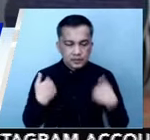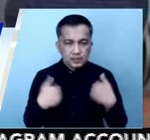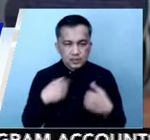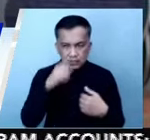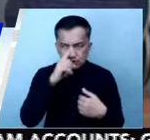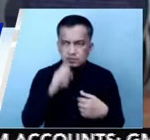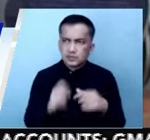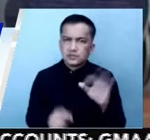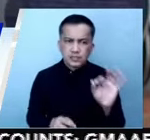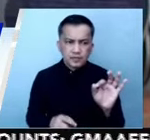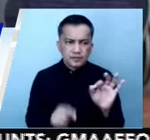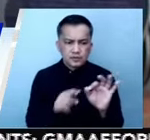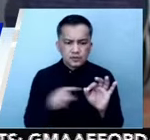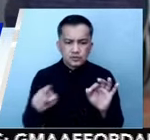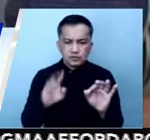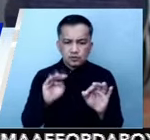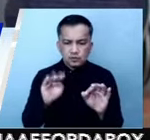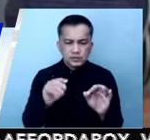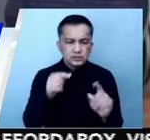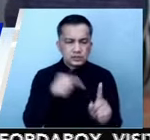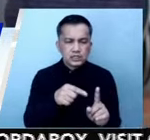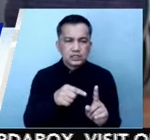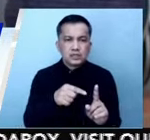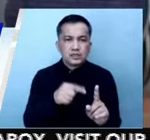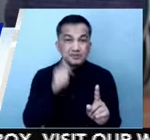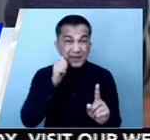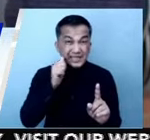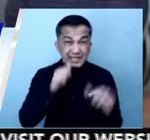10 hanggang 14, naranasan niya po ang pang-abuso tsaka yung